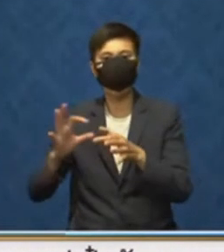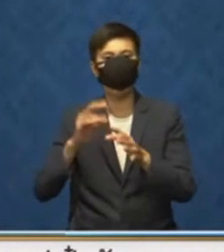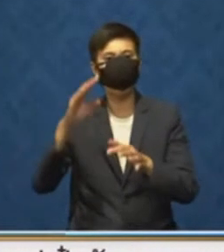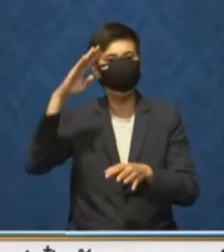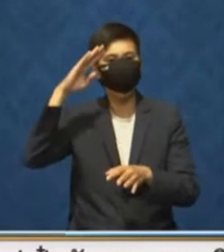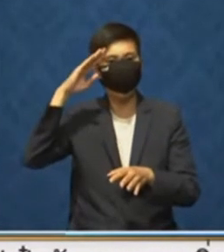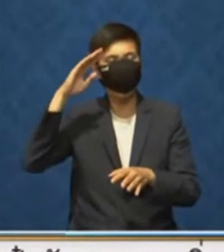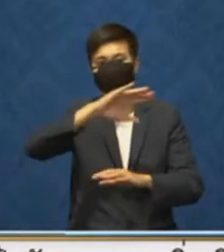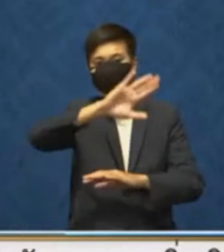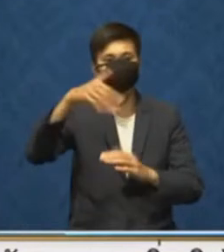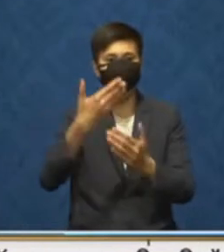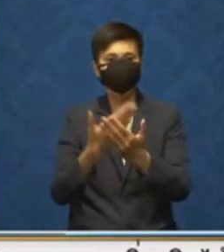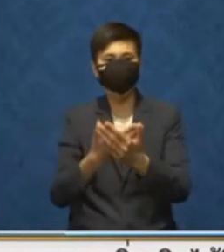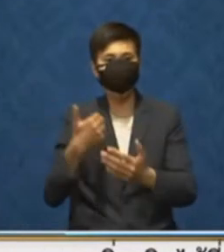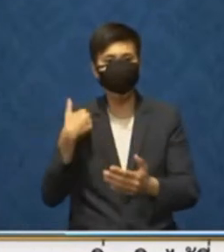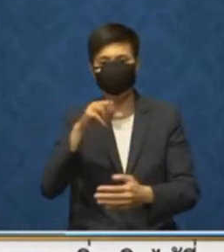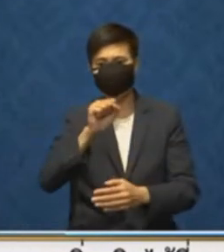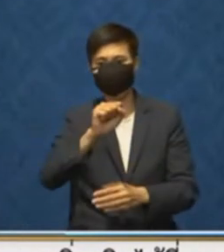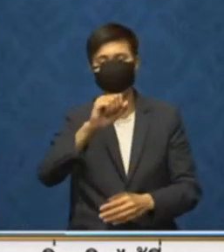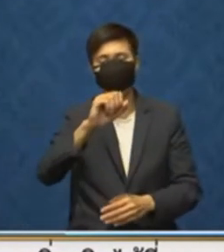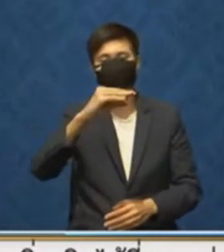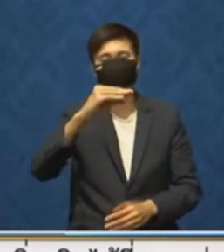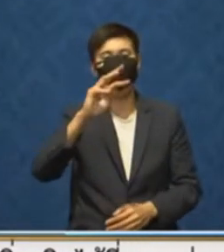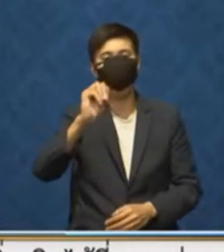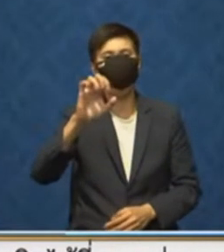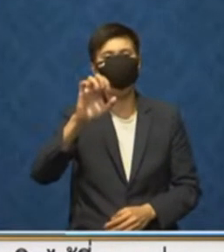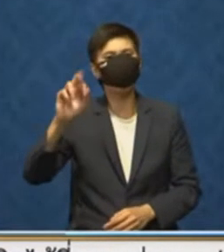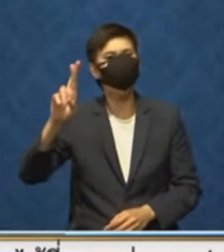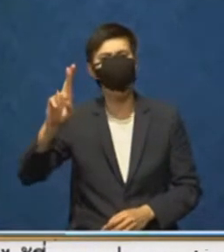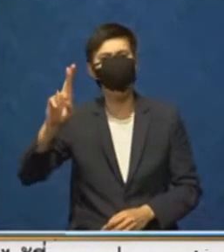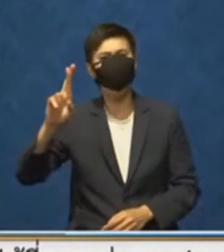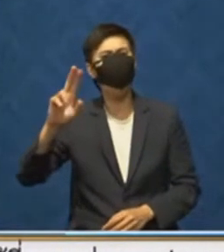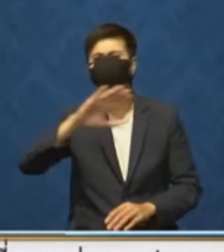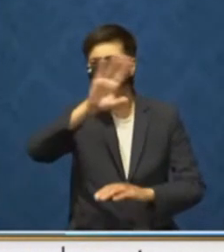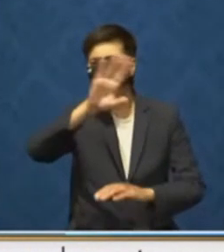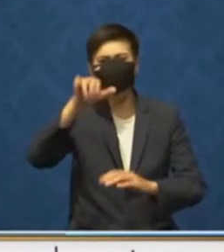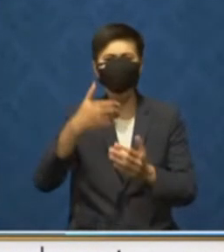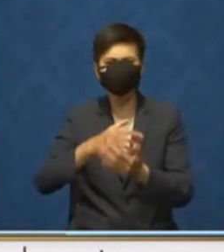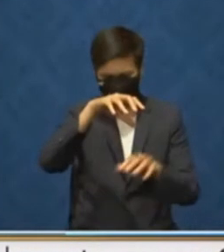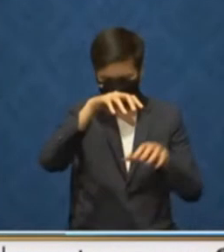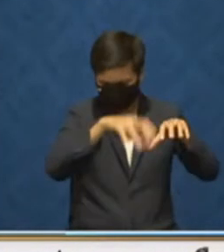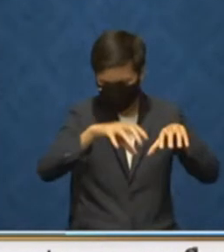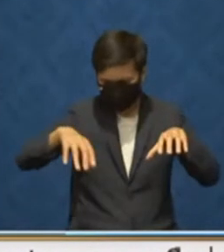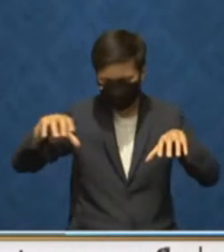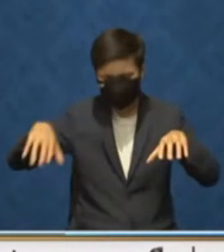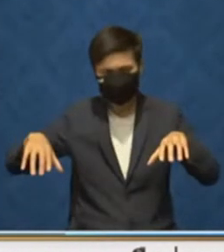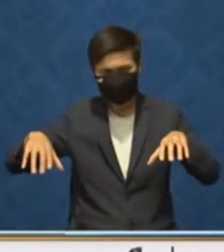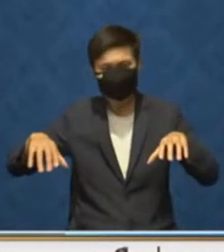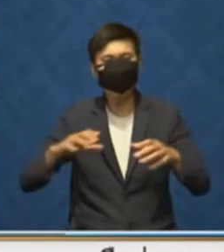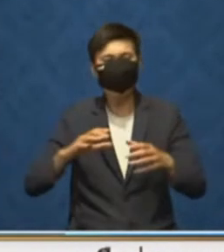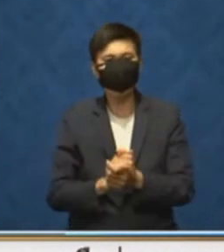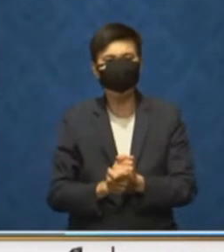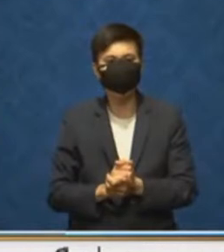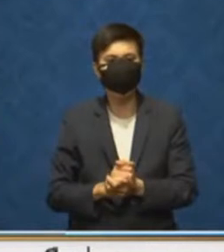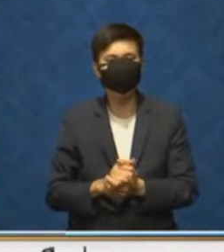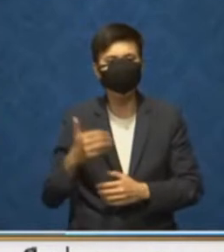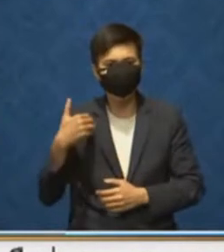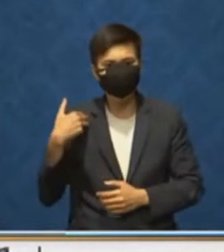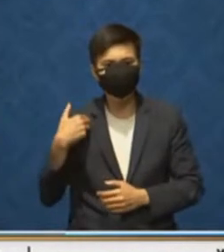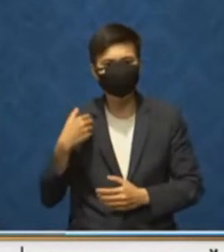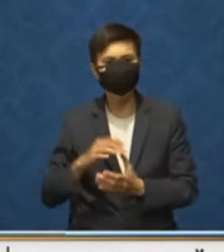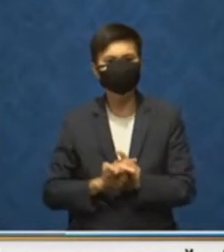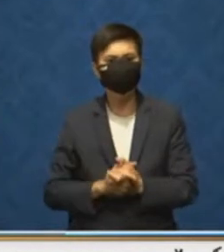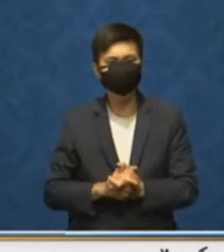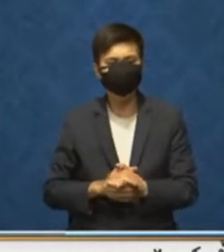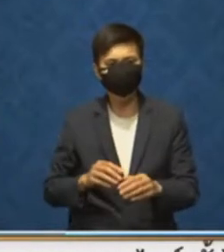สโมสรหมดทุกกองทัพมีสโมสรนะครับทุกค่ายมีสโมสรหมดน่ะทั้งสติบัตรประทวนรวม